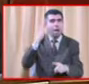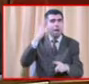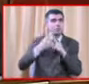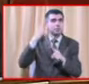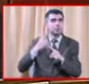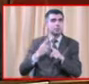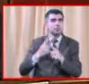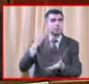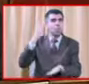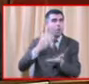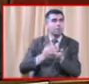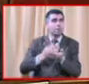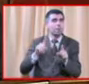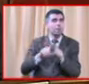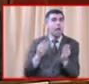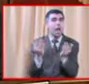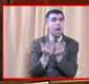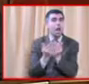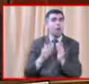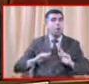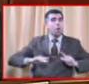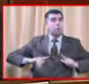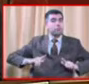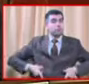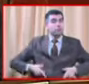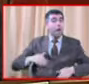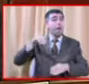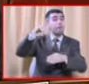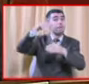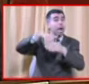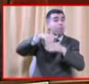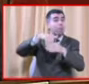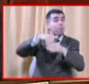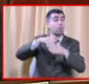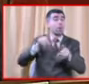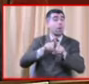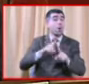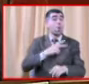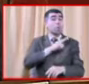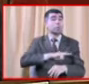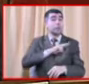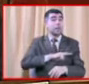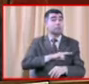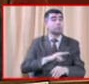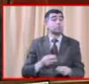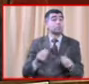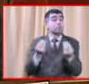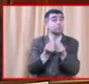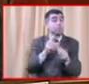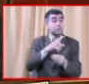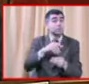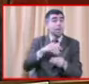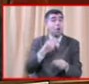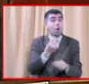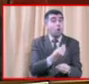المدرسة أو في محيط المدرسة، سواء كان بالنسبة للتلاميذ أو بالنسبة للأساتذة. والوزارة تقوم